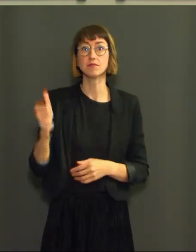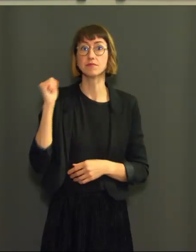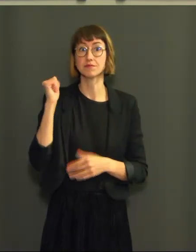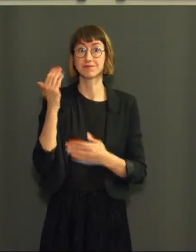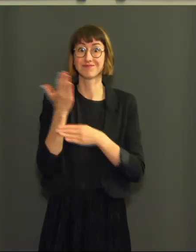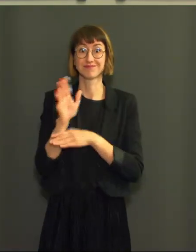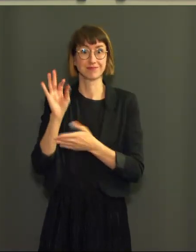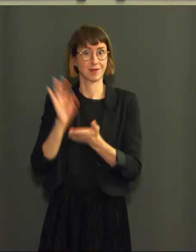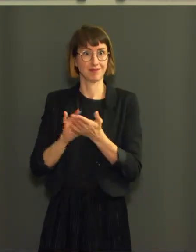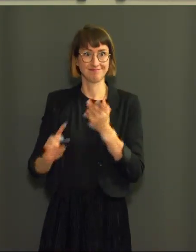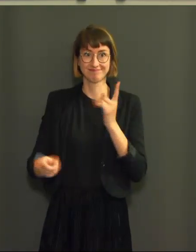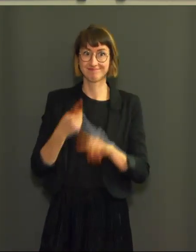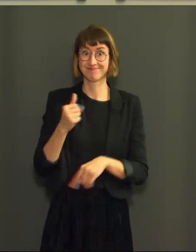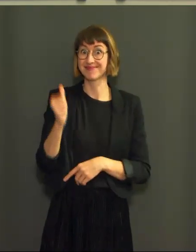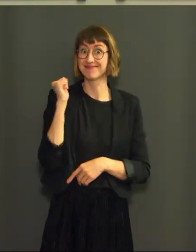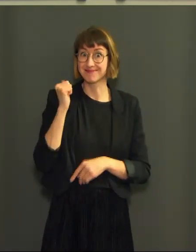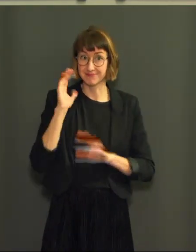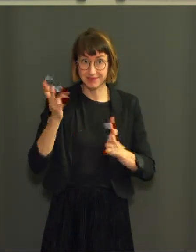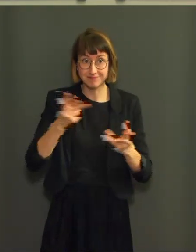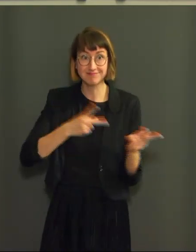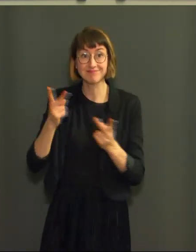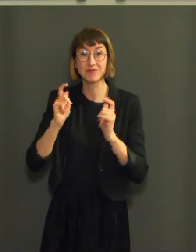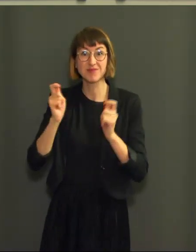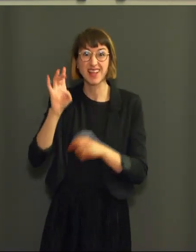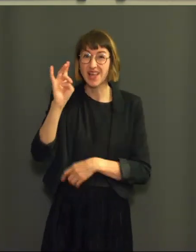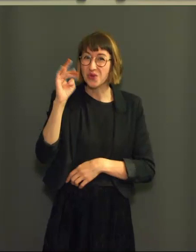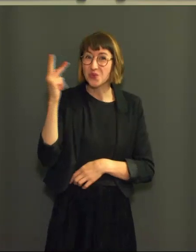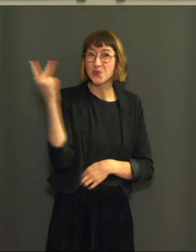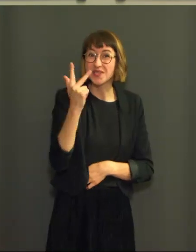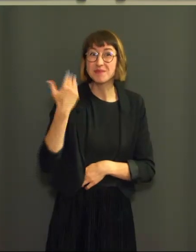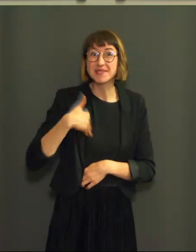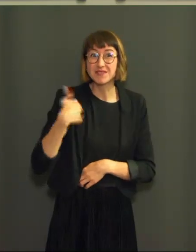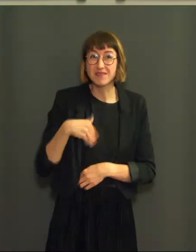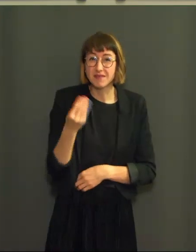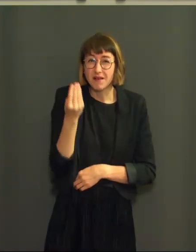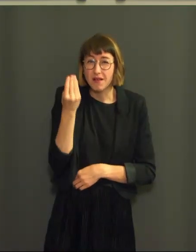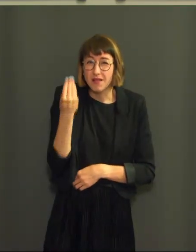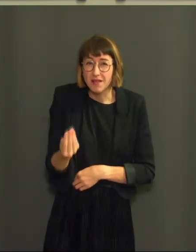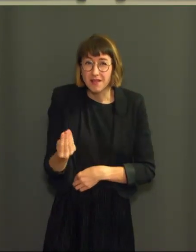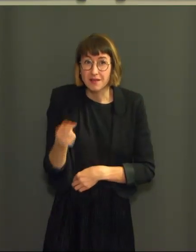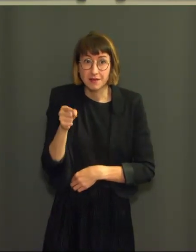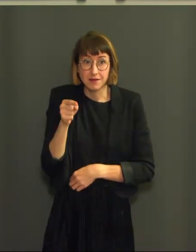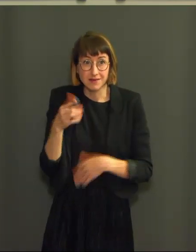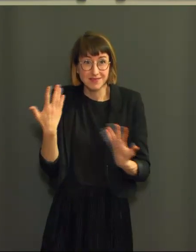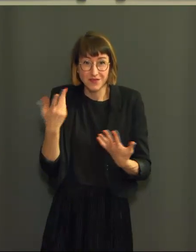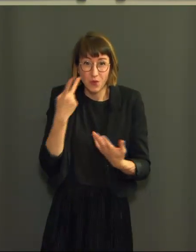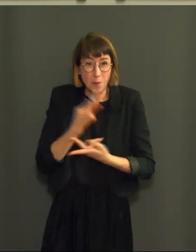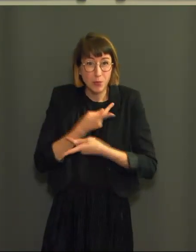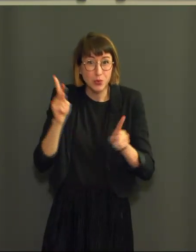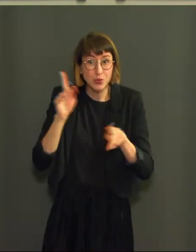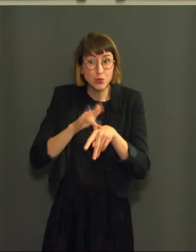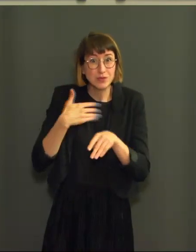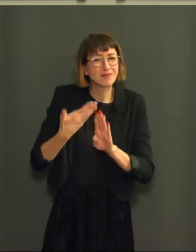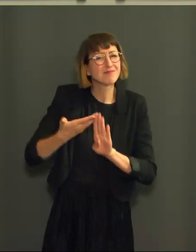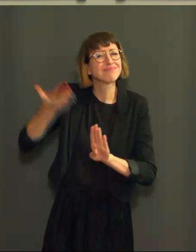48 hospitalisations seulement. C'est un chiffre que nous n'avions plus atteint depuis la mi-septembre de l'année